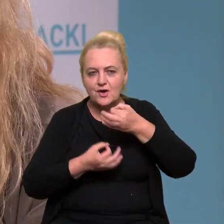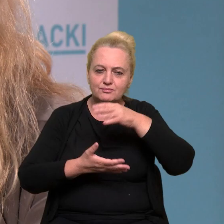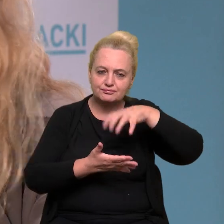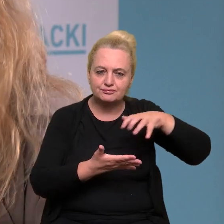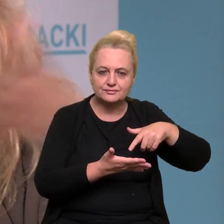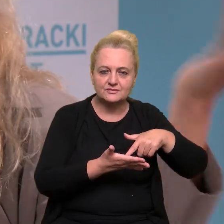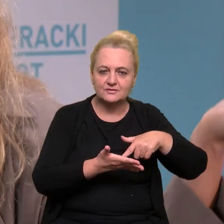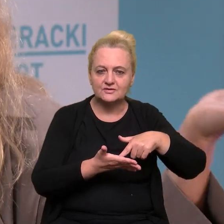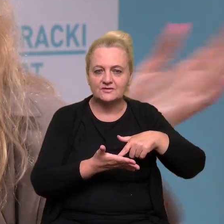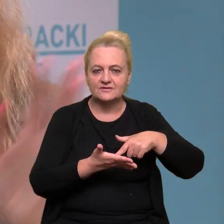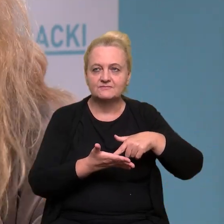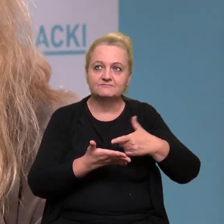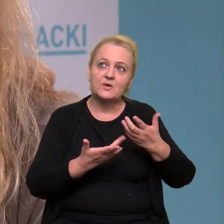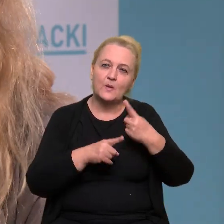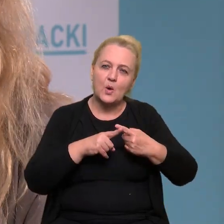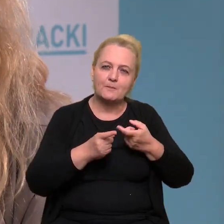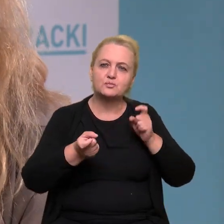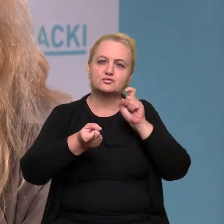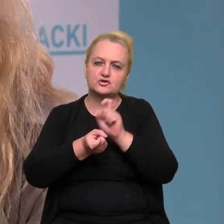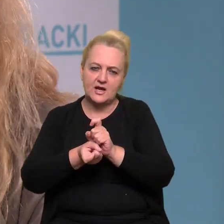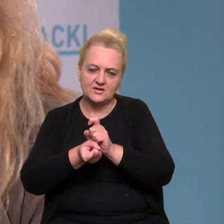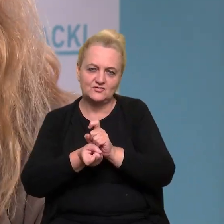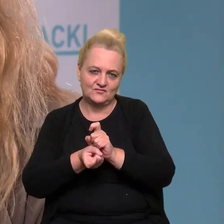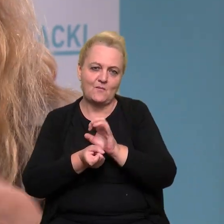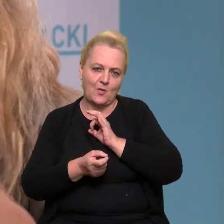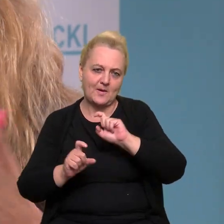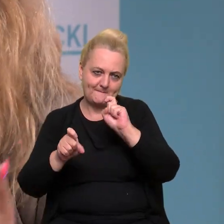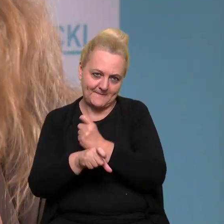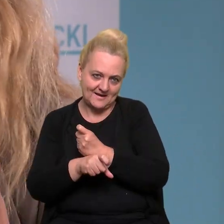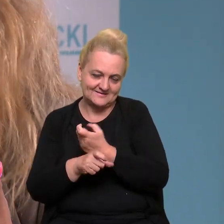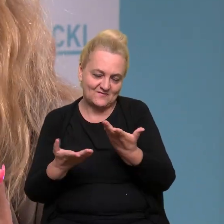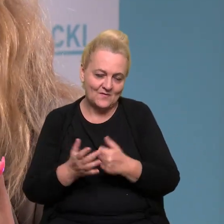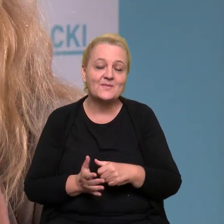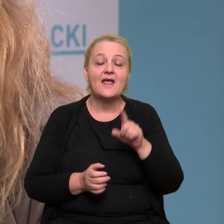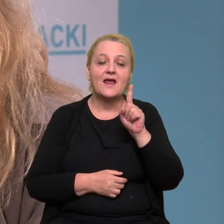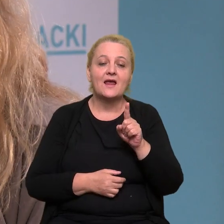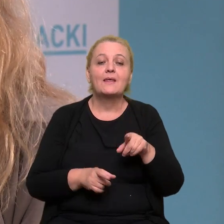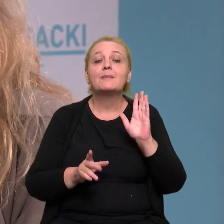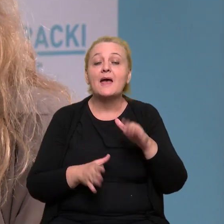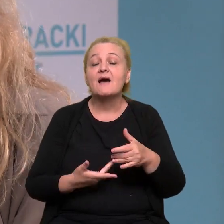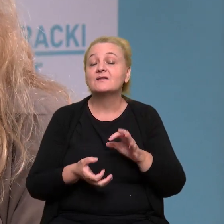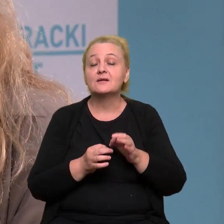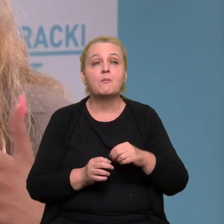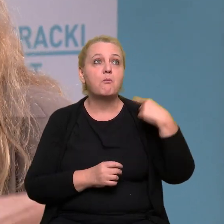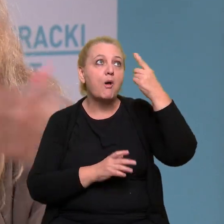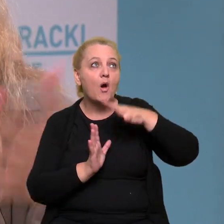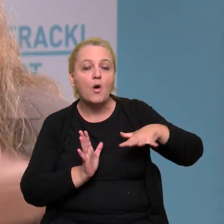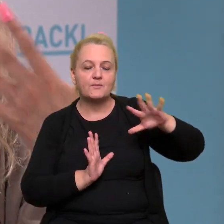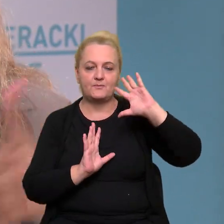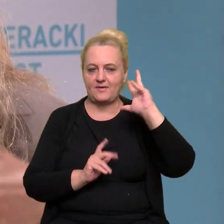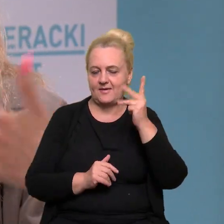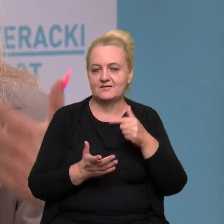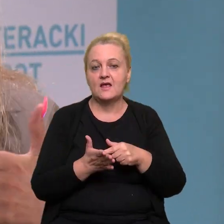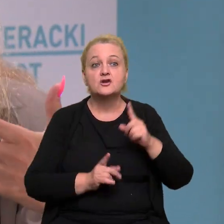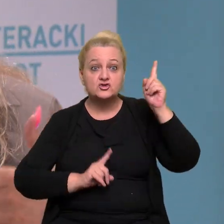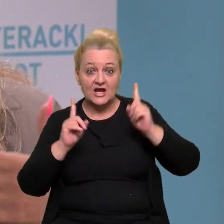będzie antyojczyźnianą. No i pogoda jest nawet tam zawsze piękna. Raz jest